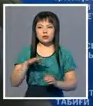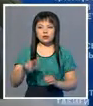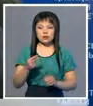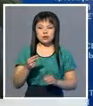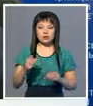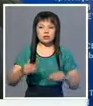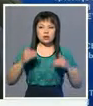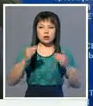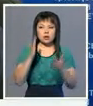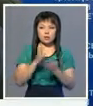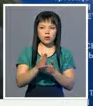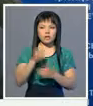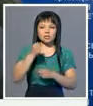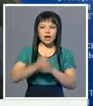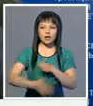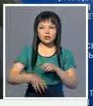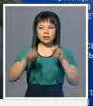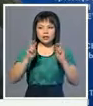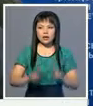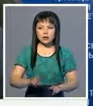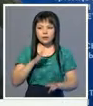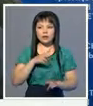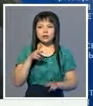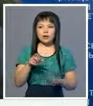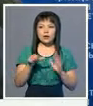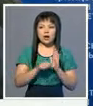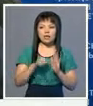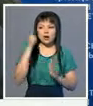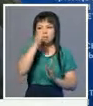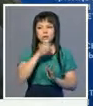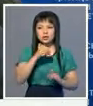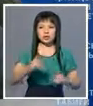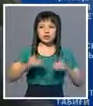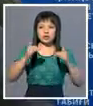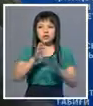Қазатомпромның бағасы станция есебінде 2006 жылдан бері көтерілмеген.